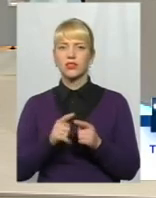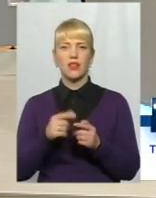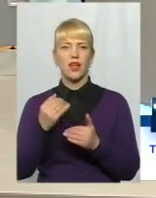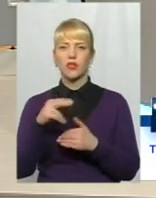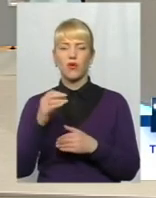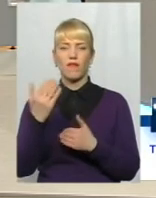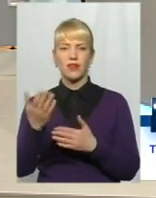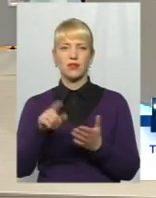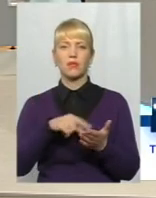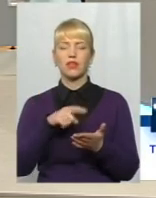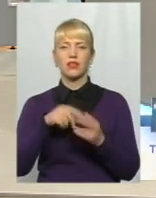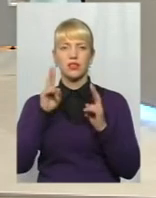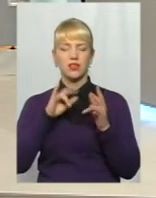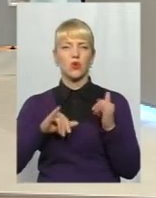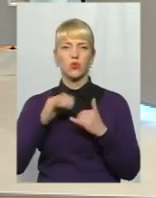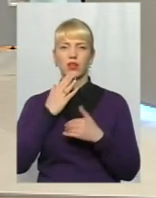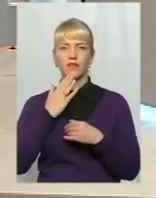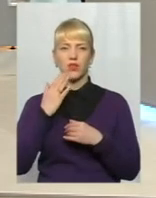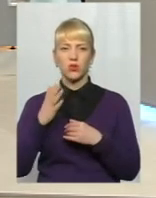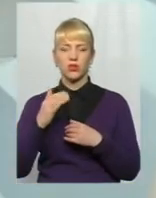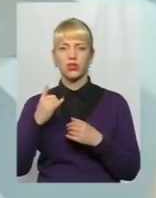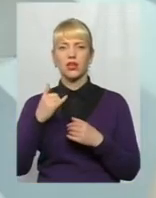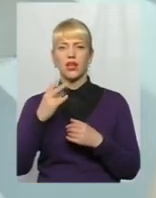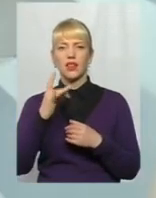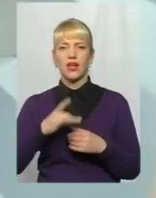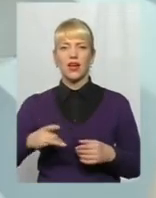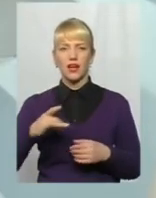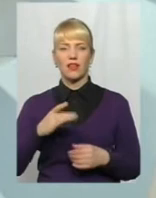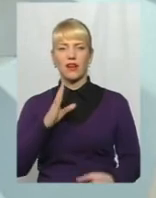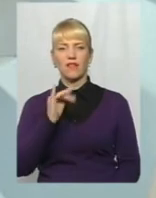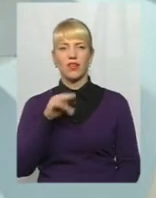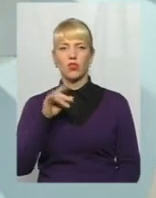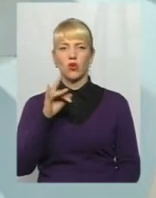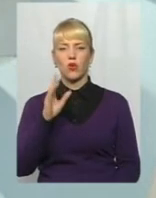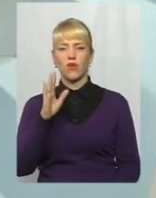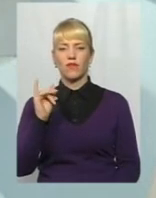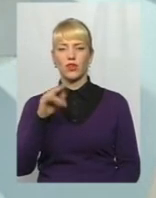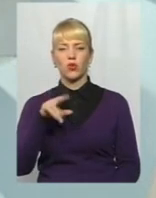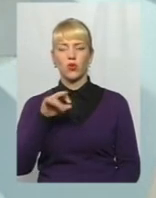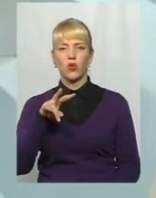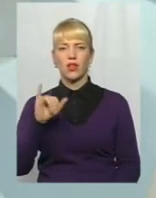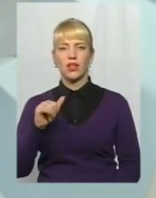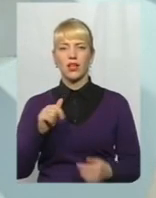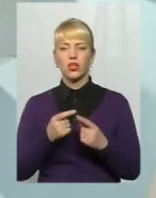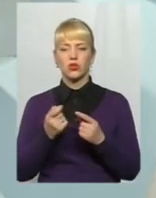але я не знаю, поки що буде звернутися. На районі Видрових до чуть-чуть далі